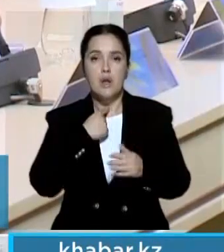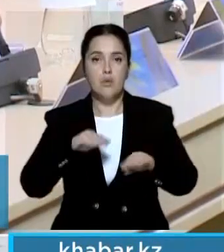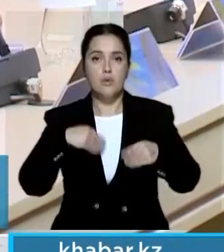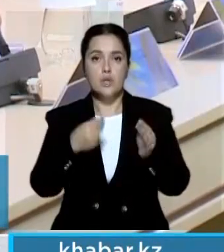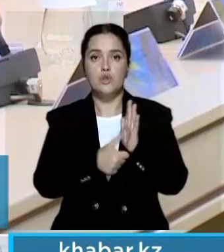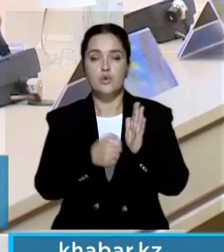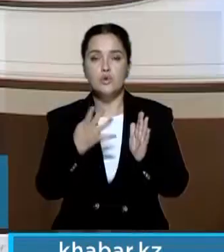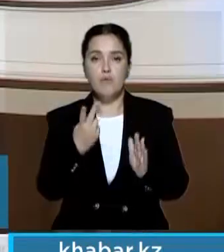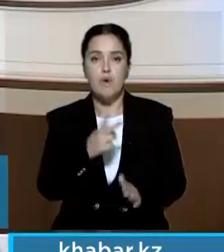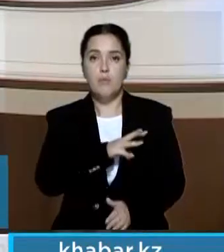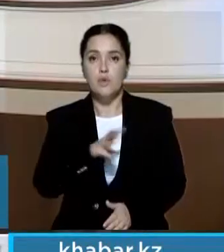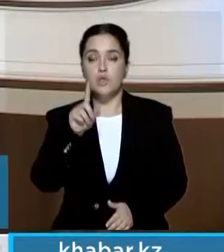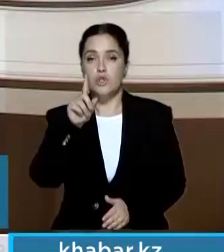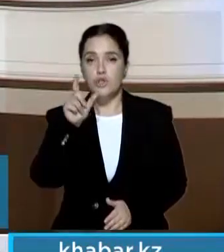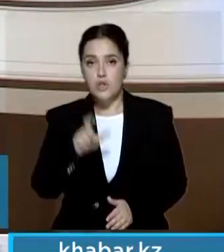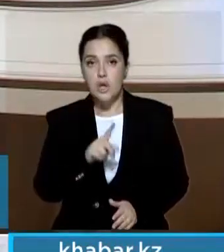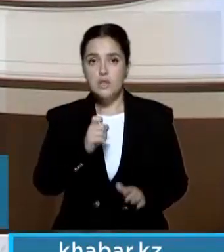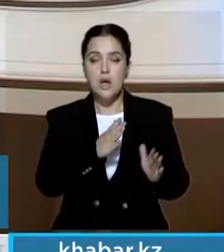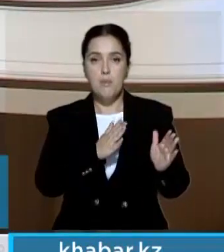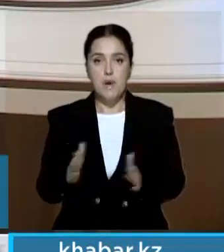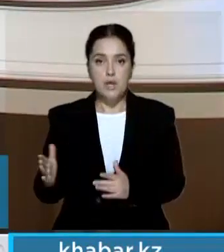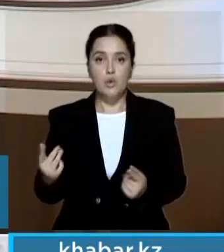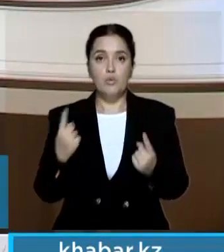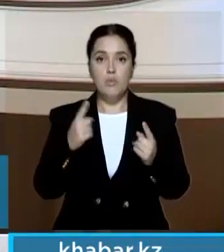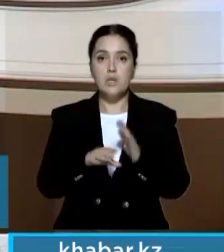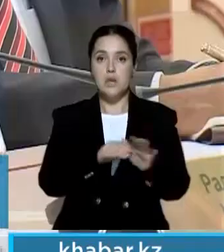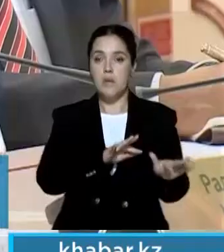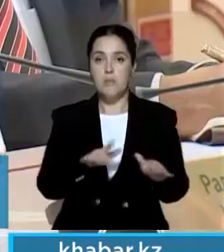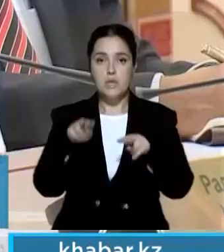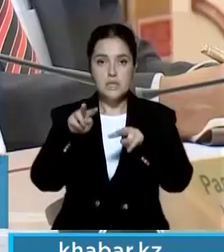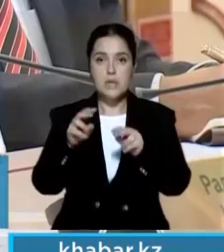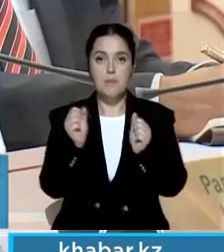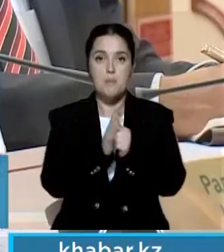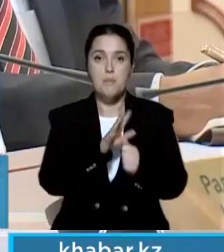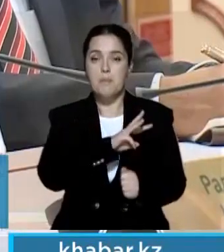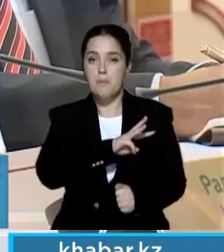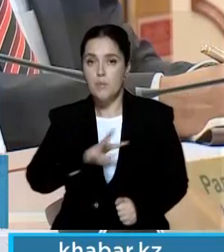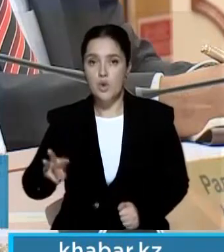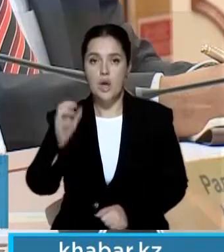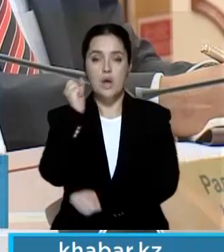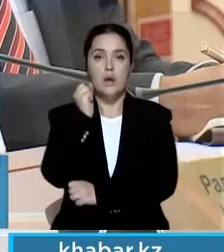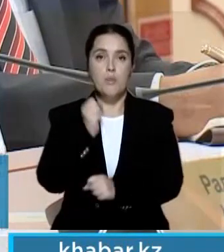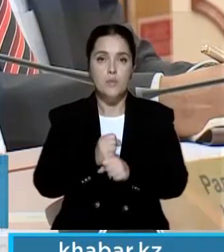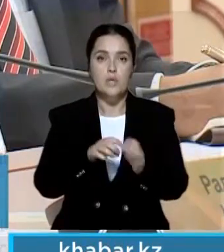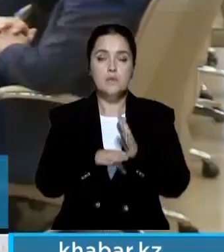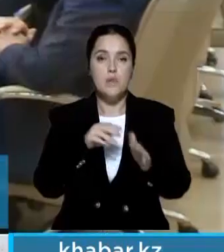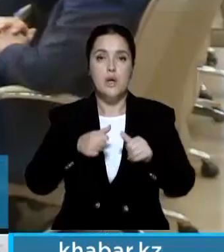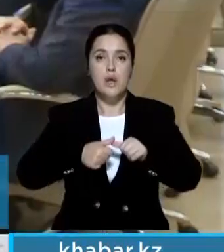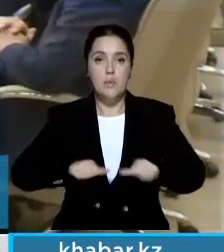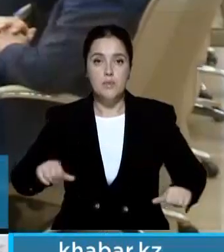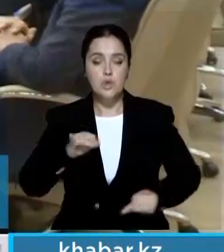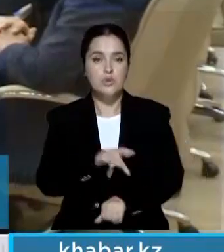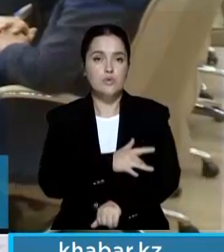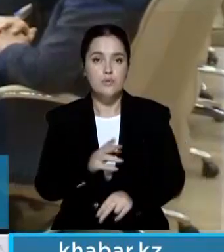642 млн человек за порядком во время крупнейшей избирательной кампании следили 15 млн сотрудников избирательных комиссий и служб